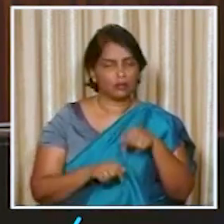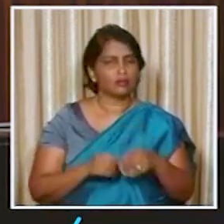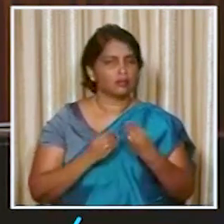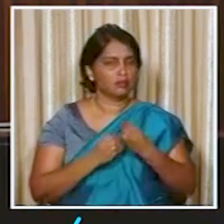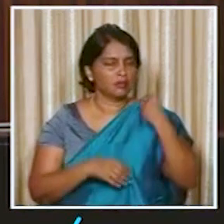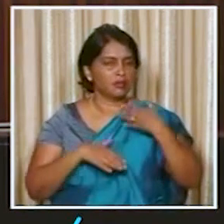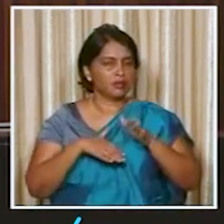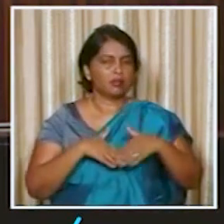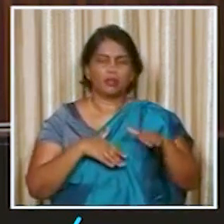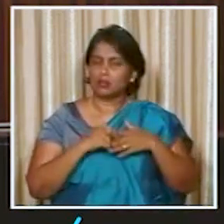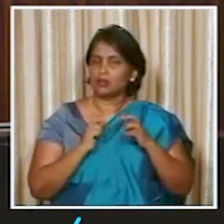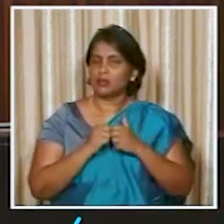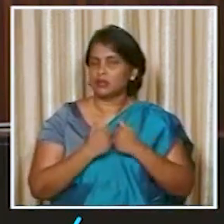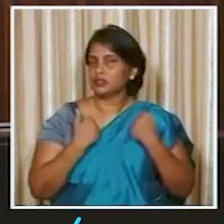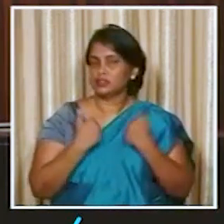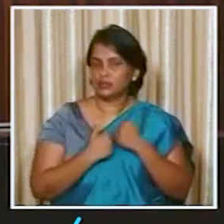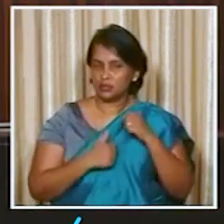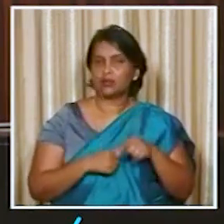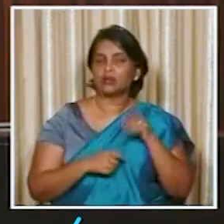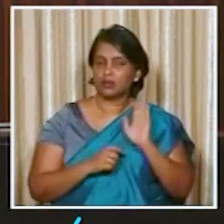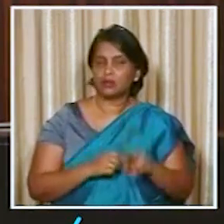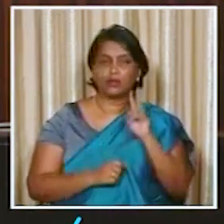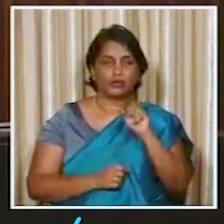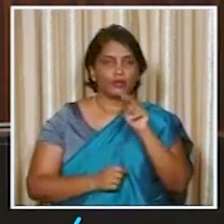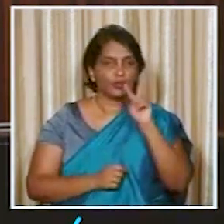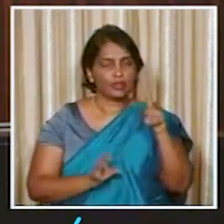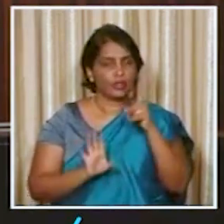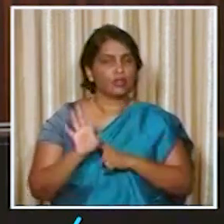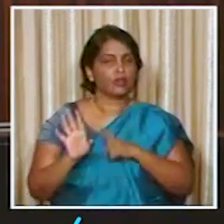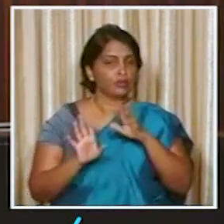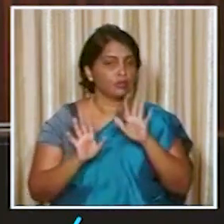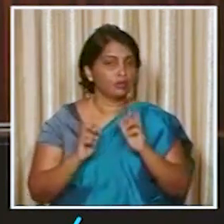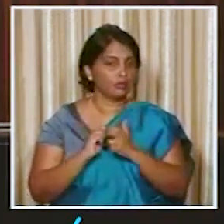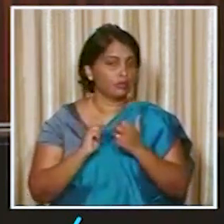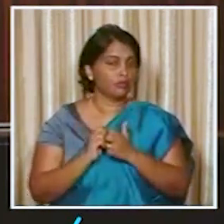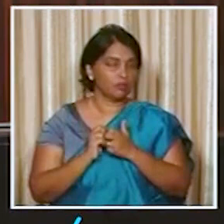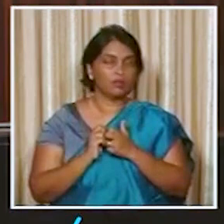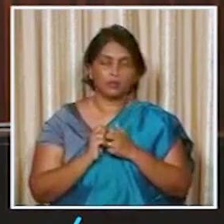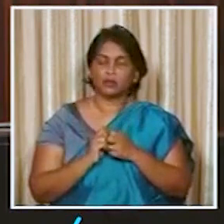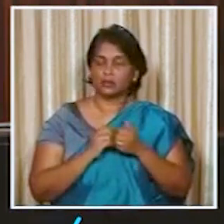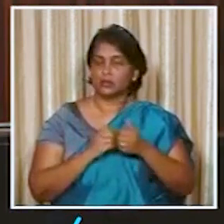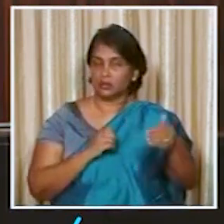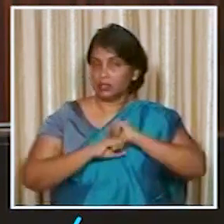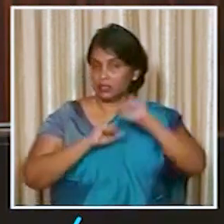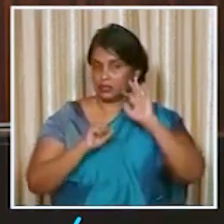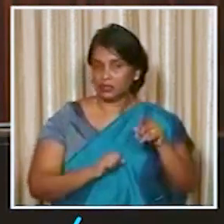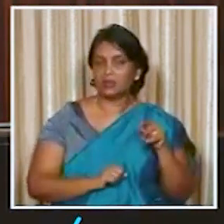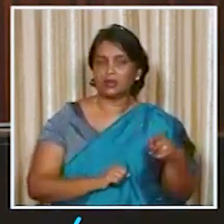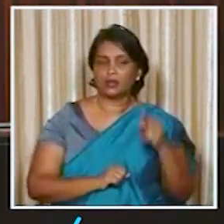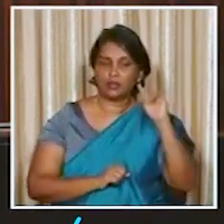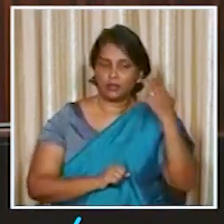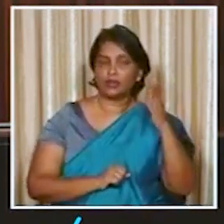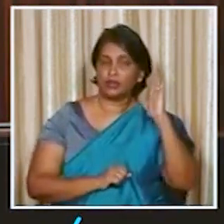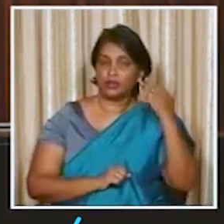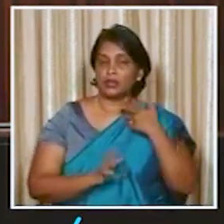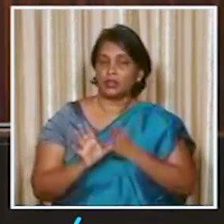මෑතකදී මුහුණ දුන් අභියෝගාත්මක සිදුවීම සිදු වූයේ 2022 වසරේ උද්ගත වූ අර්බුදකාරී අරගල තත්වයයි විශේෂයෙන් අපේ